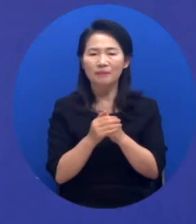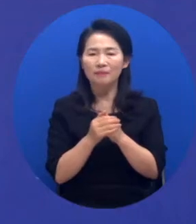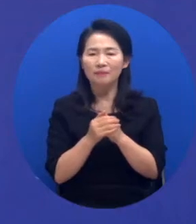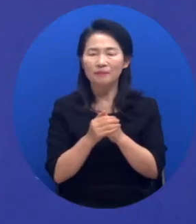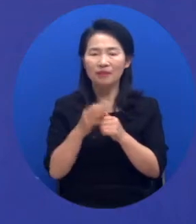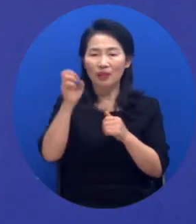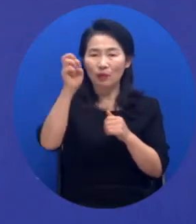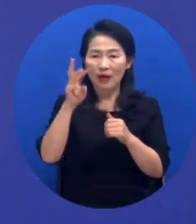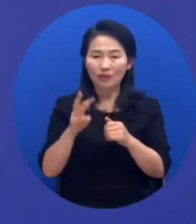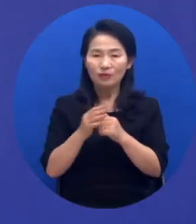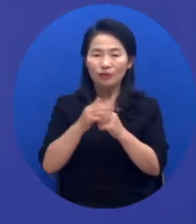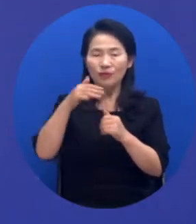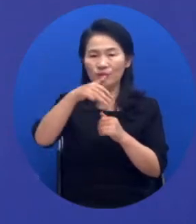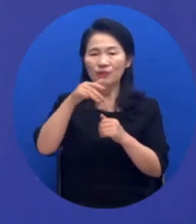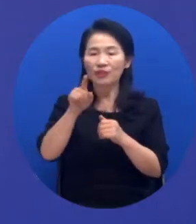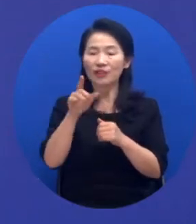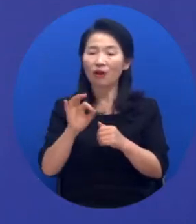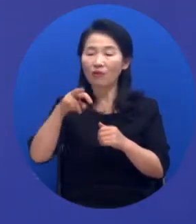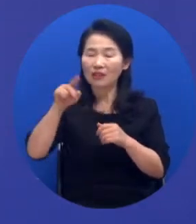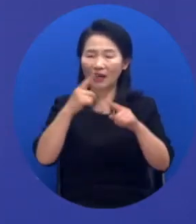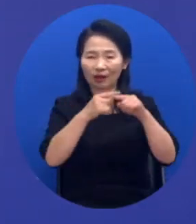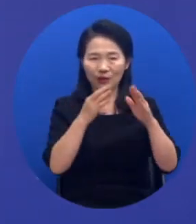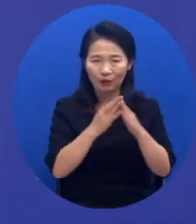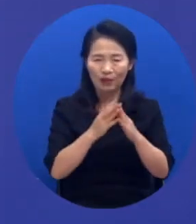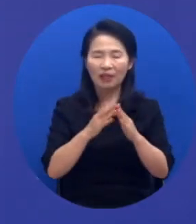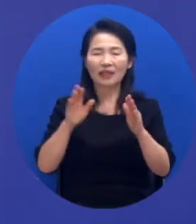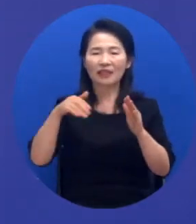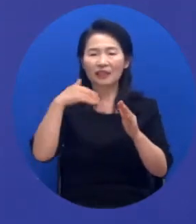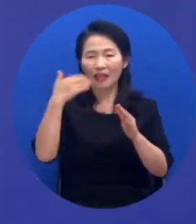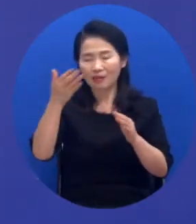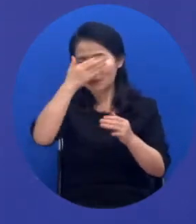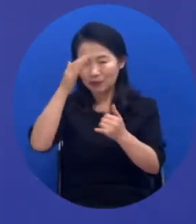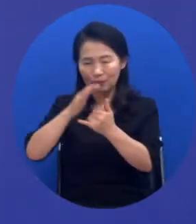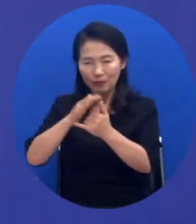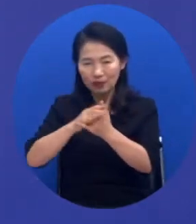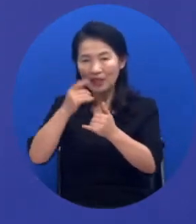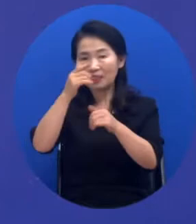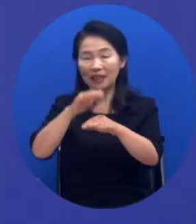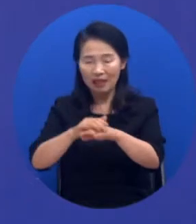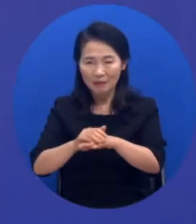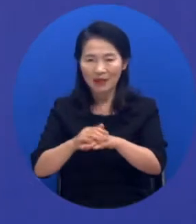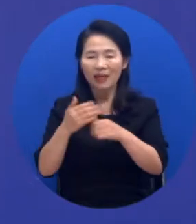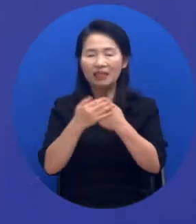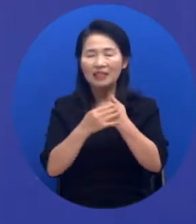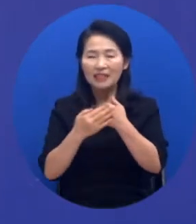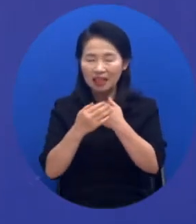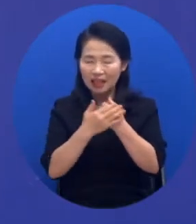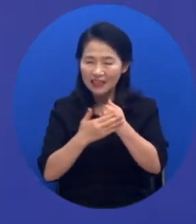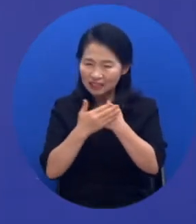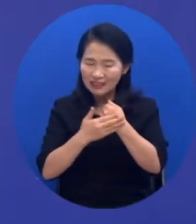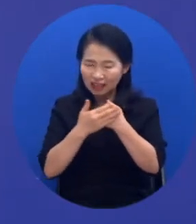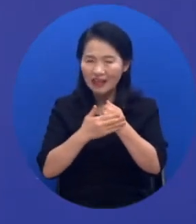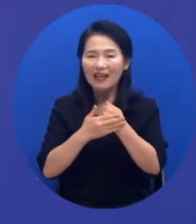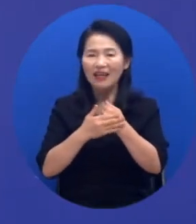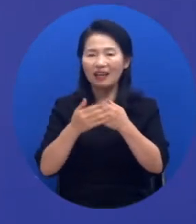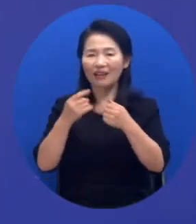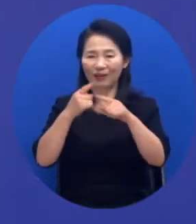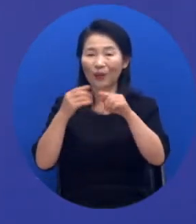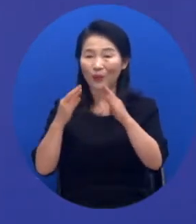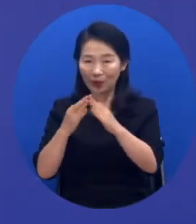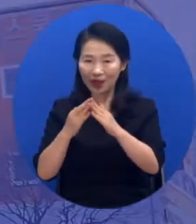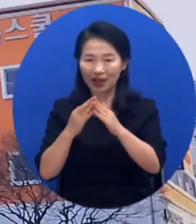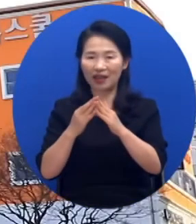광주 청사 교회가 다음 세대 예배 공간으로 활용될 은애 채플 입당 식구와 권사 취임 감사예배를